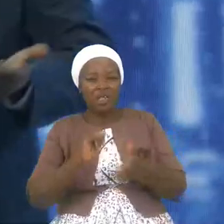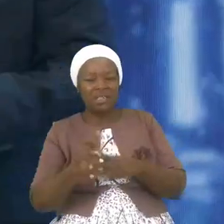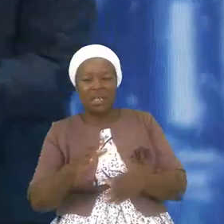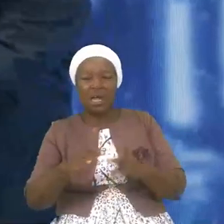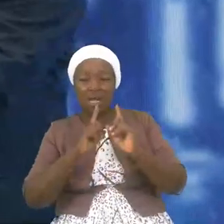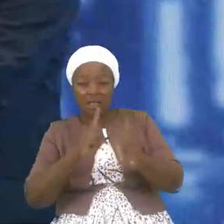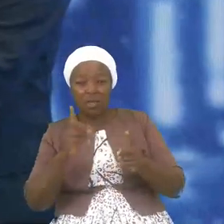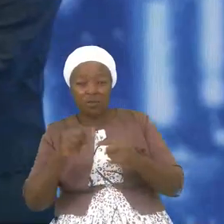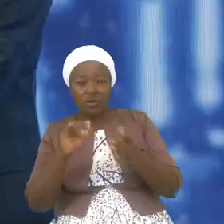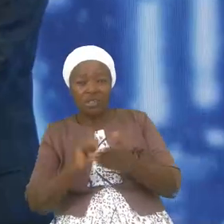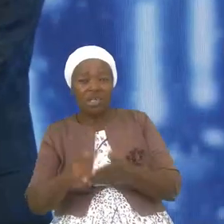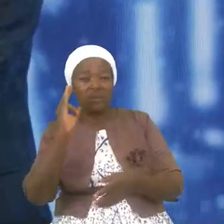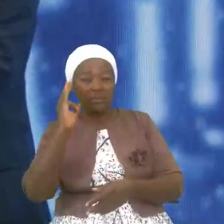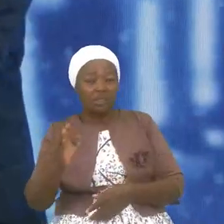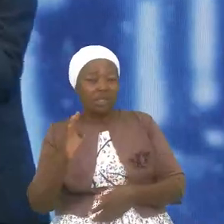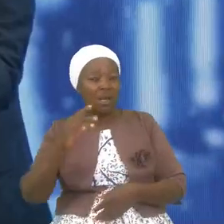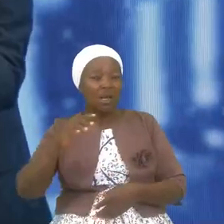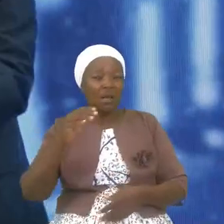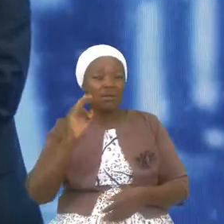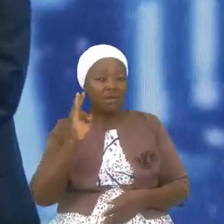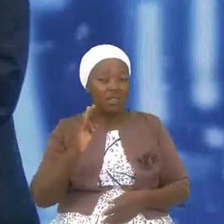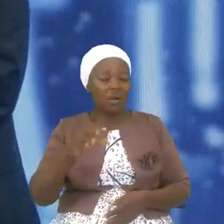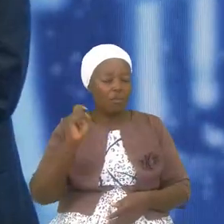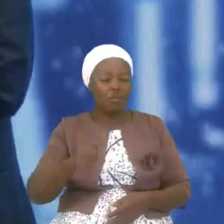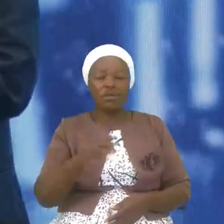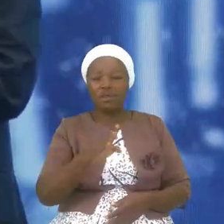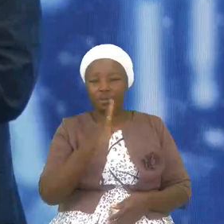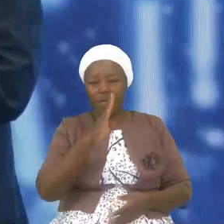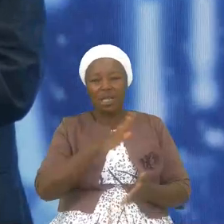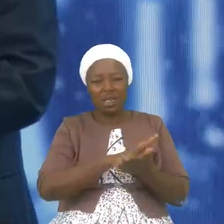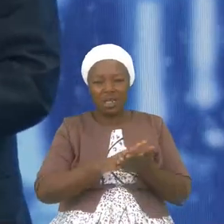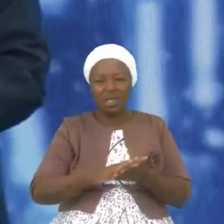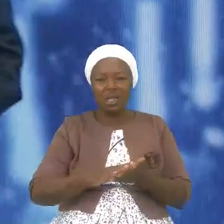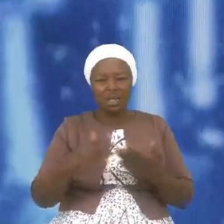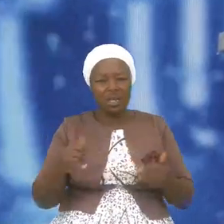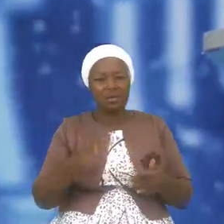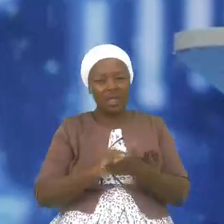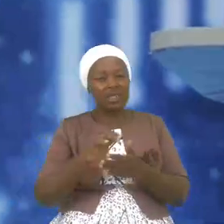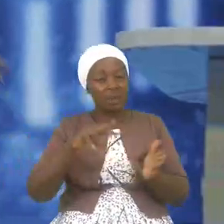à la prédication doivent être clairs. Ça, c'est l'objectif. Belshazzar